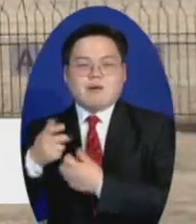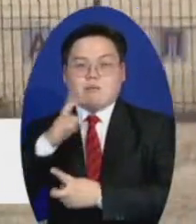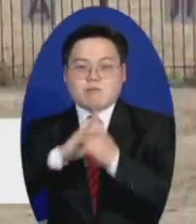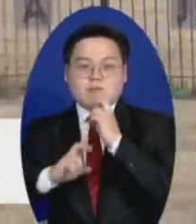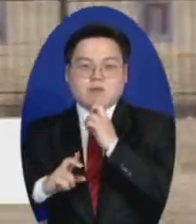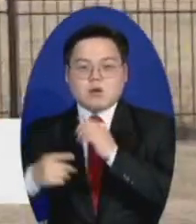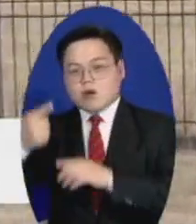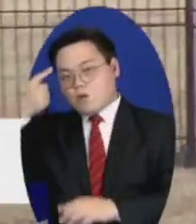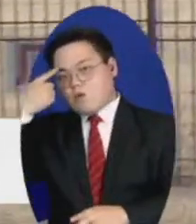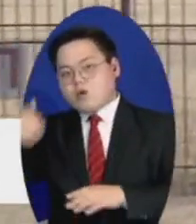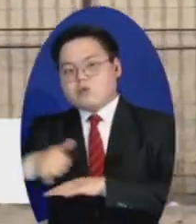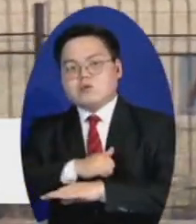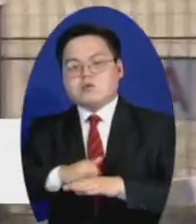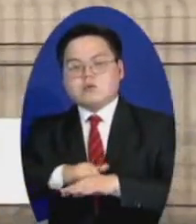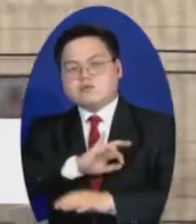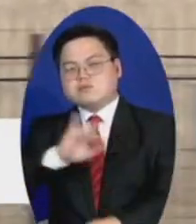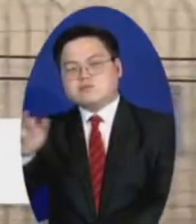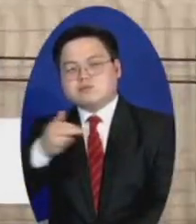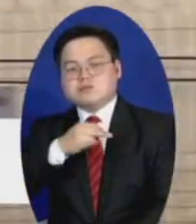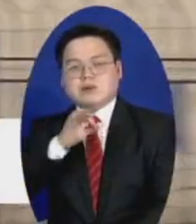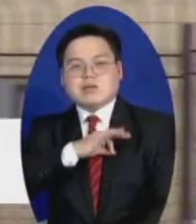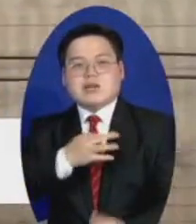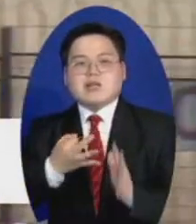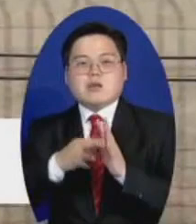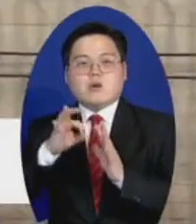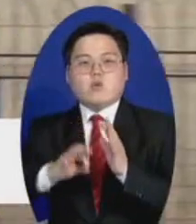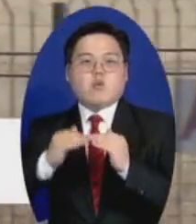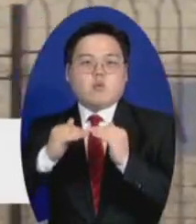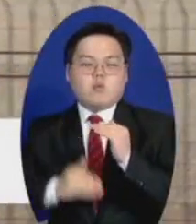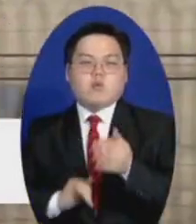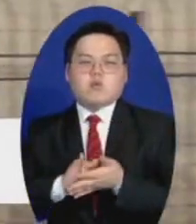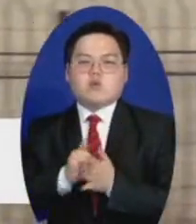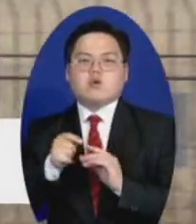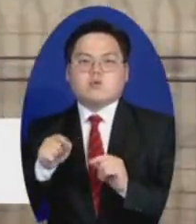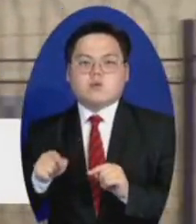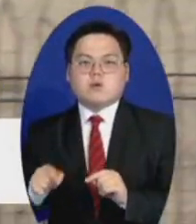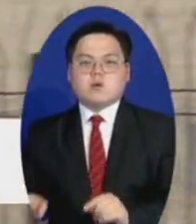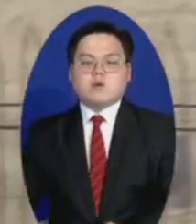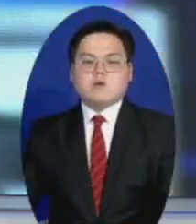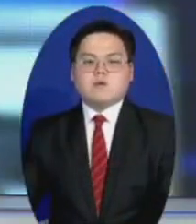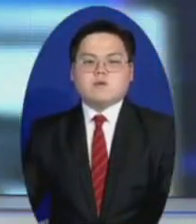геополитикийн асуудлаас шалтгаалan манай улсын навигаци орлого 80 гаруй хувь буугаад байгаа нь энэ юм аа.